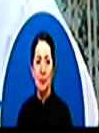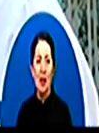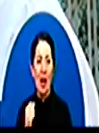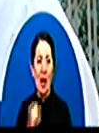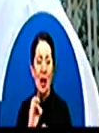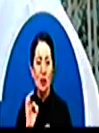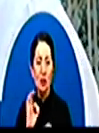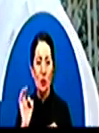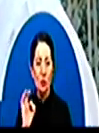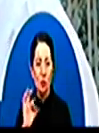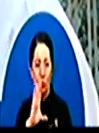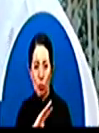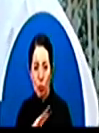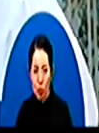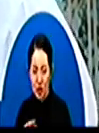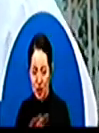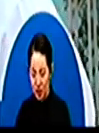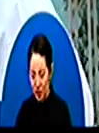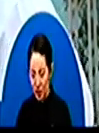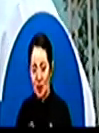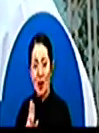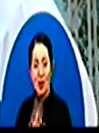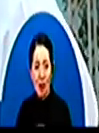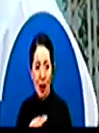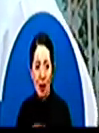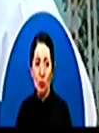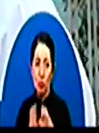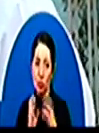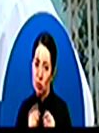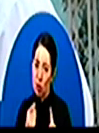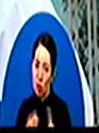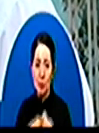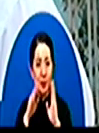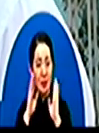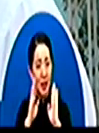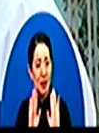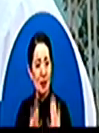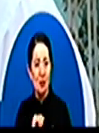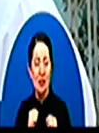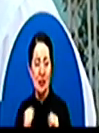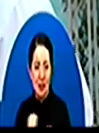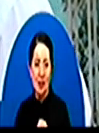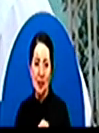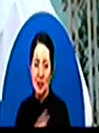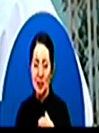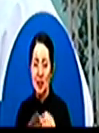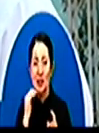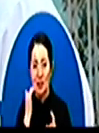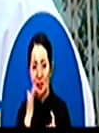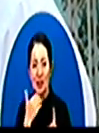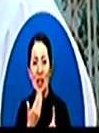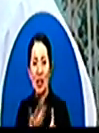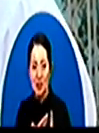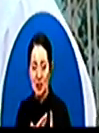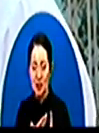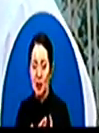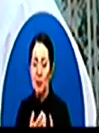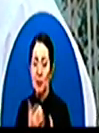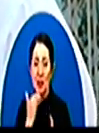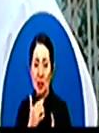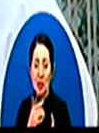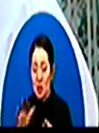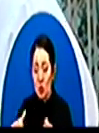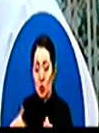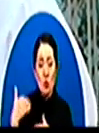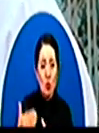бууруулах, шинэ үеийн шинэ дарханчуудыг бий болгох тал дээр одоо анхаарал тавьж хичээж ажиллахыг захиж байна. За энэ ч гэсэн одоо бидний